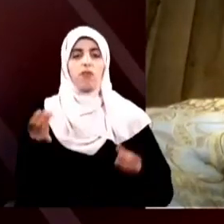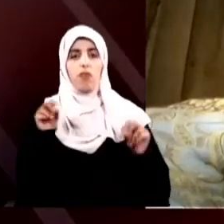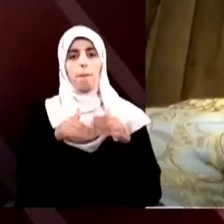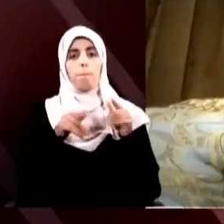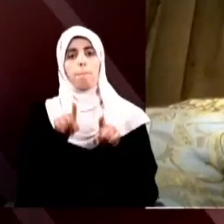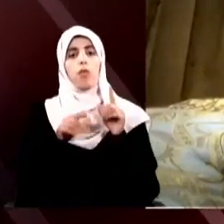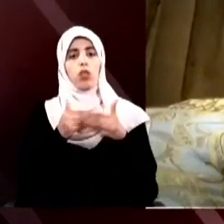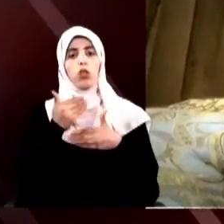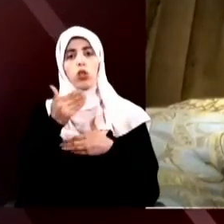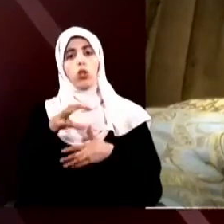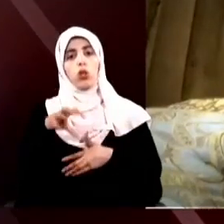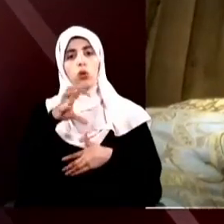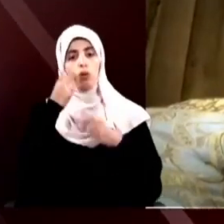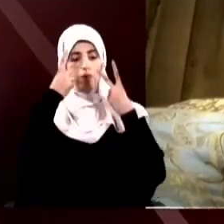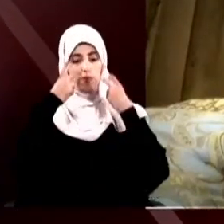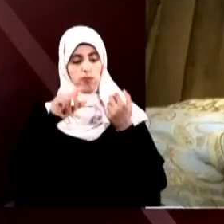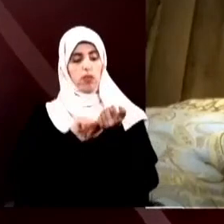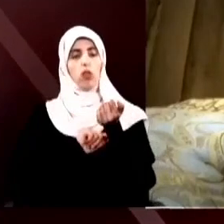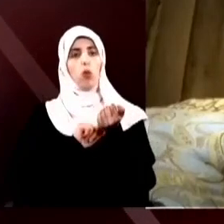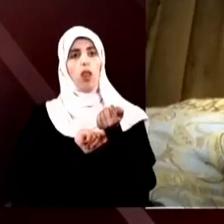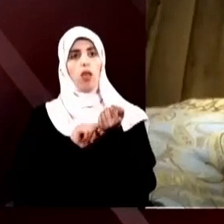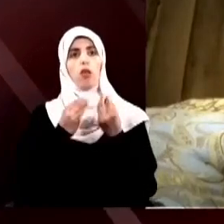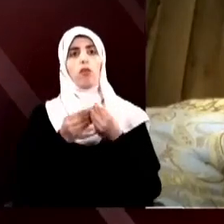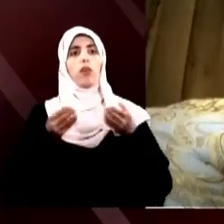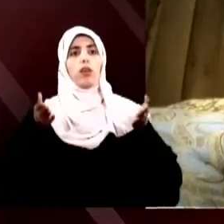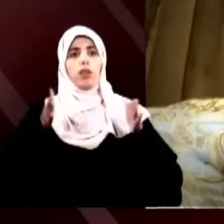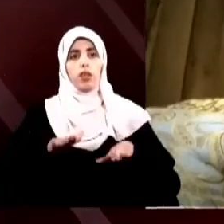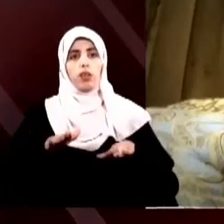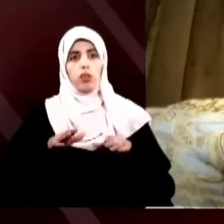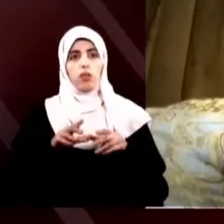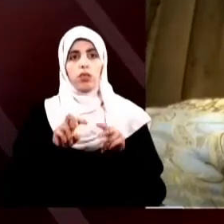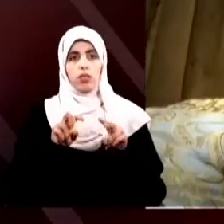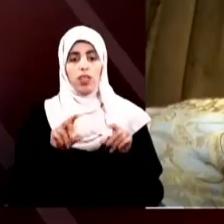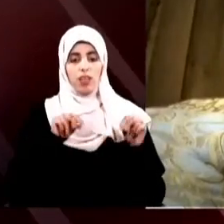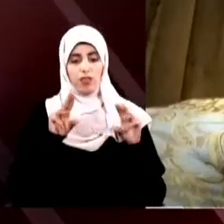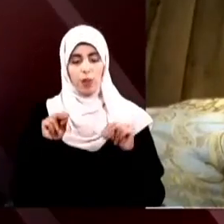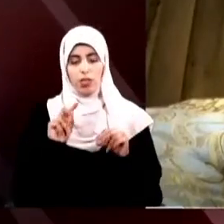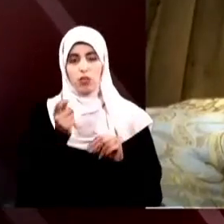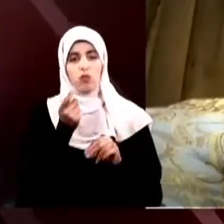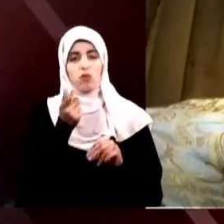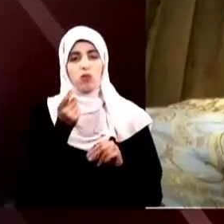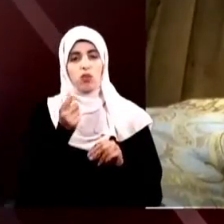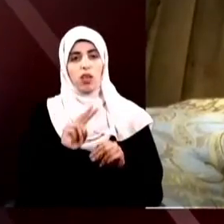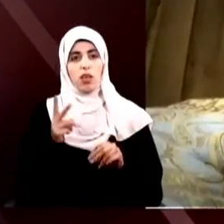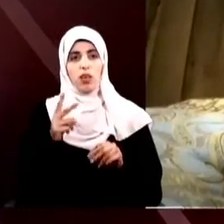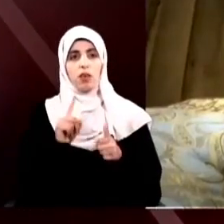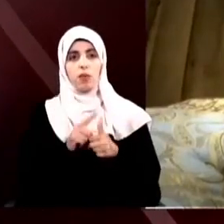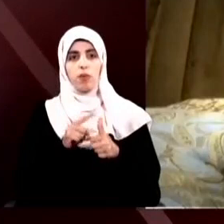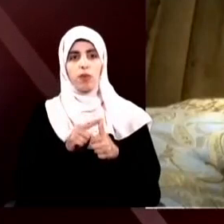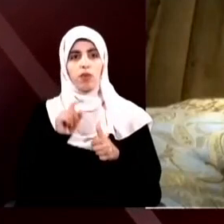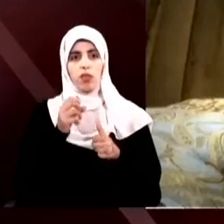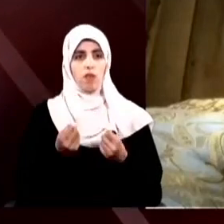بعض الدول عن طريق تحليل التسلسل الجيني وجود أيضا سلالات أخرى مشابهة، منها السلالة